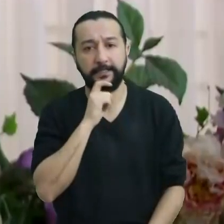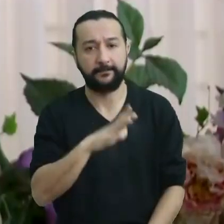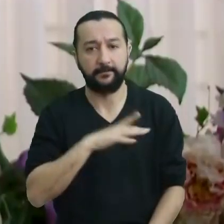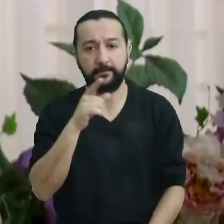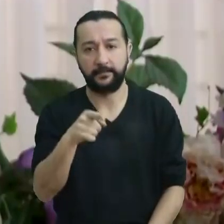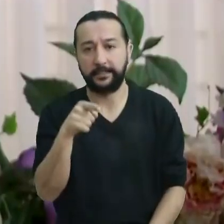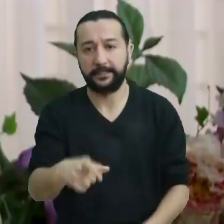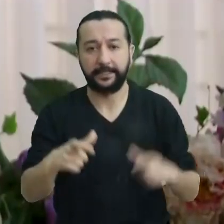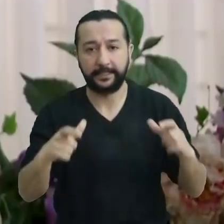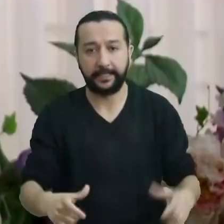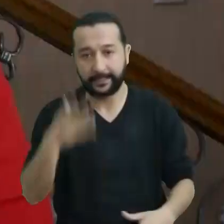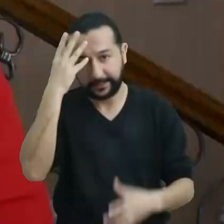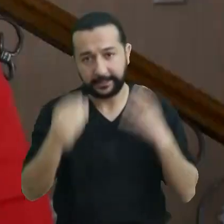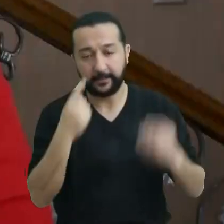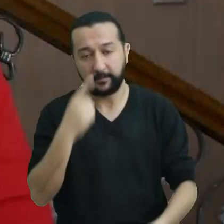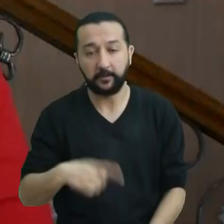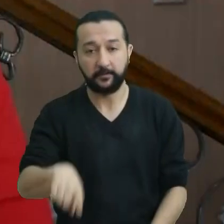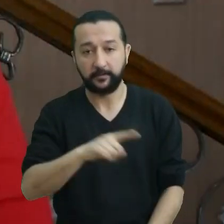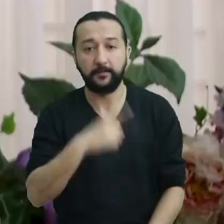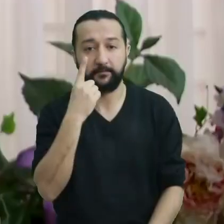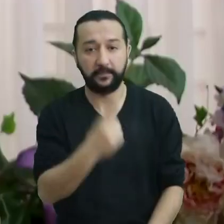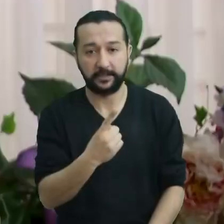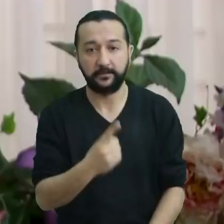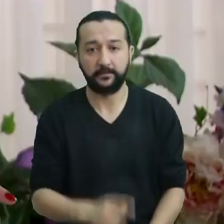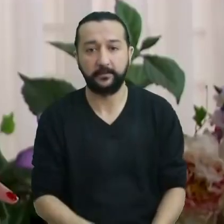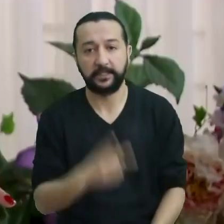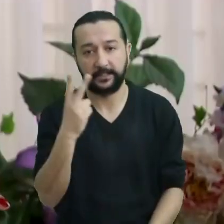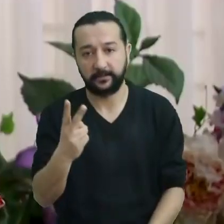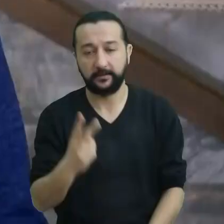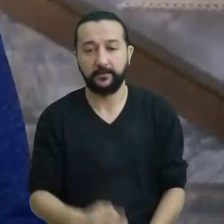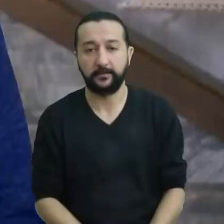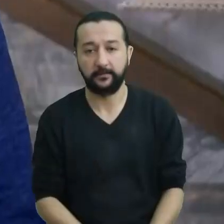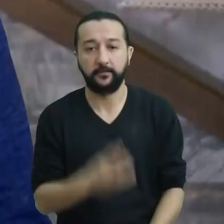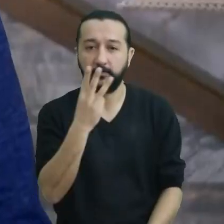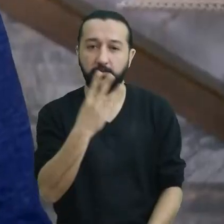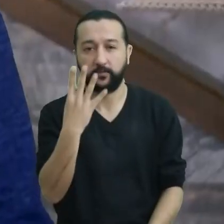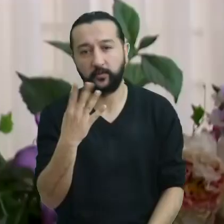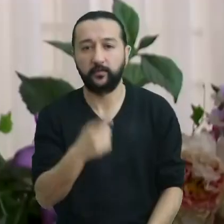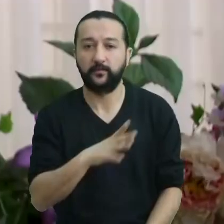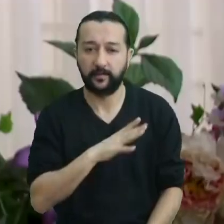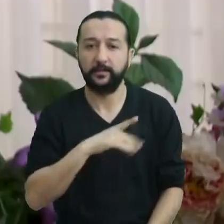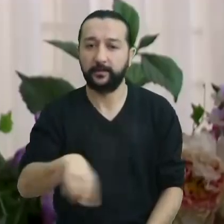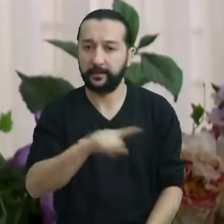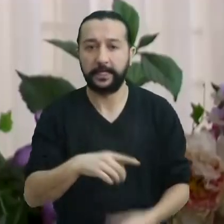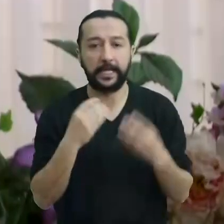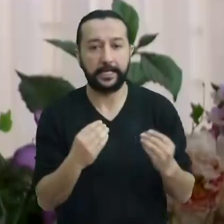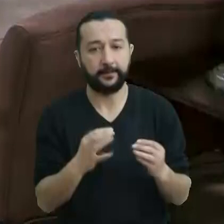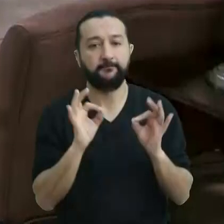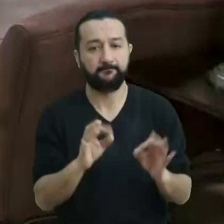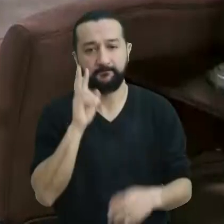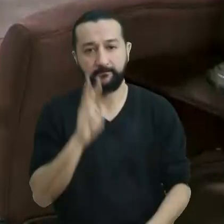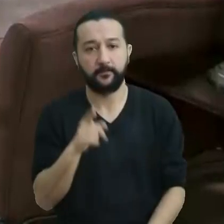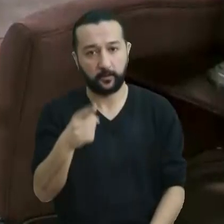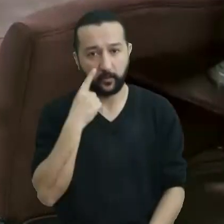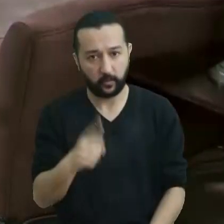var. Yerdeki saçlarına bakıyorum ben. Bir, iki, üç, dört. Evet bunlar gayet iyi durumda.